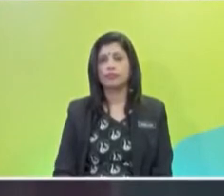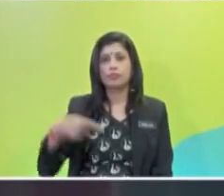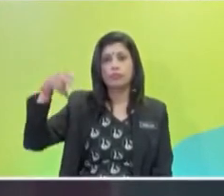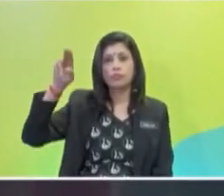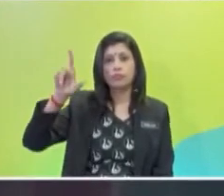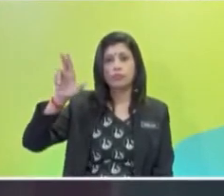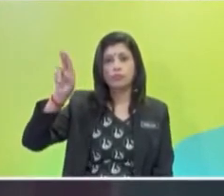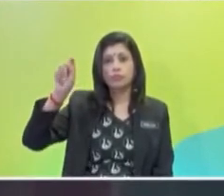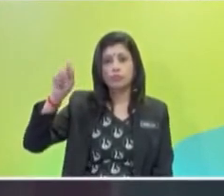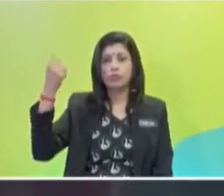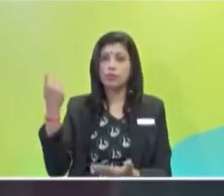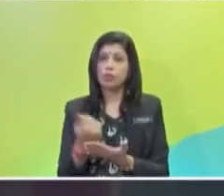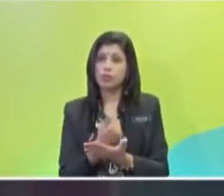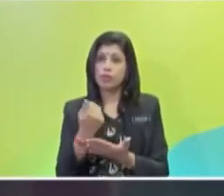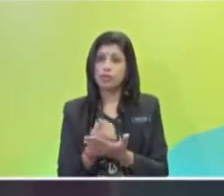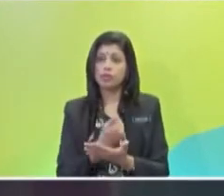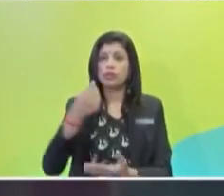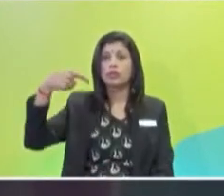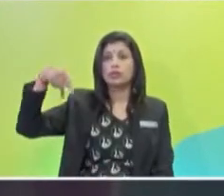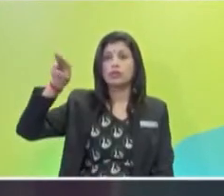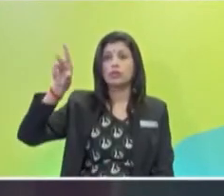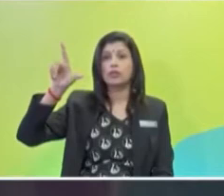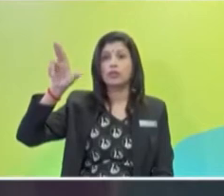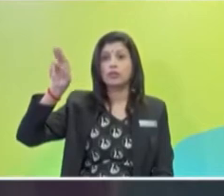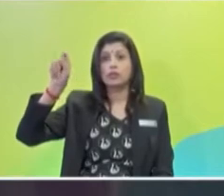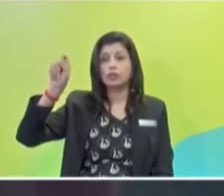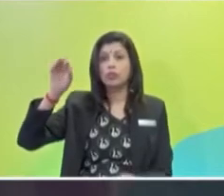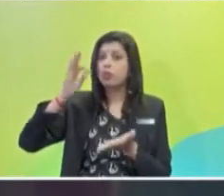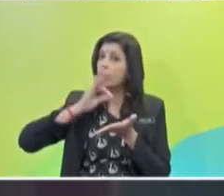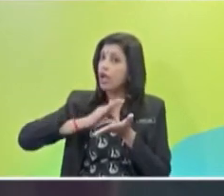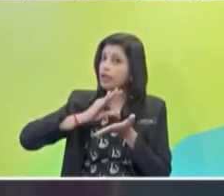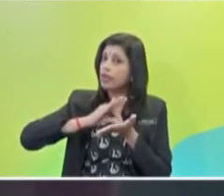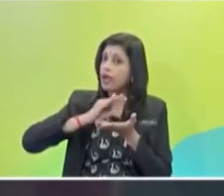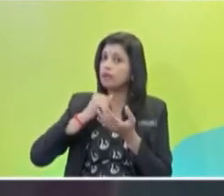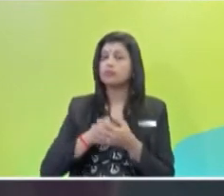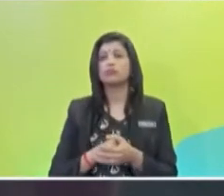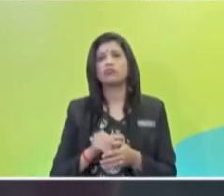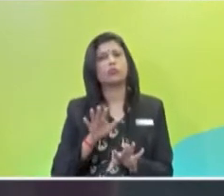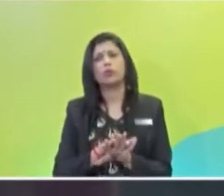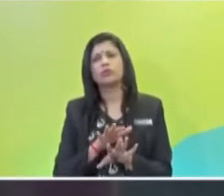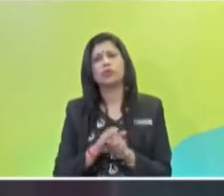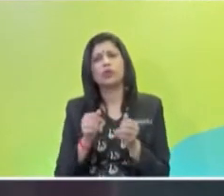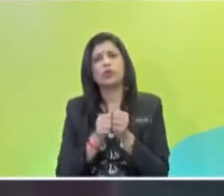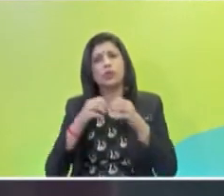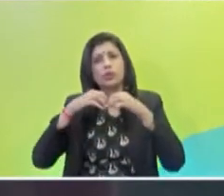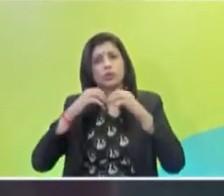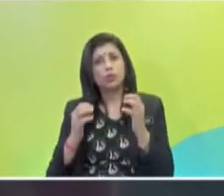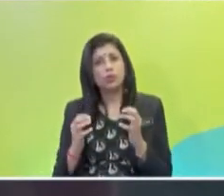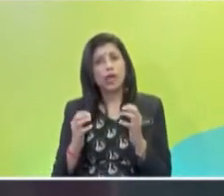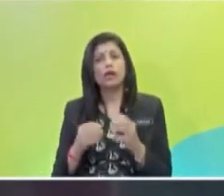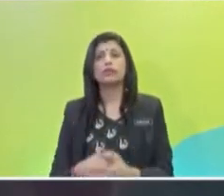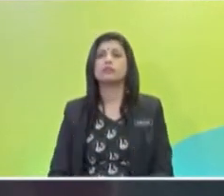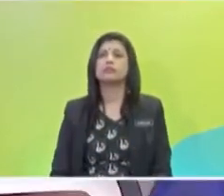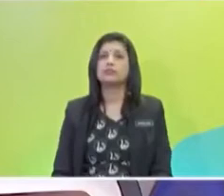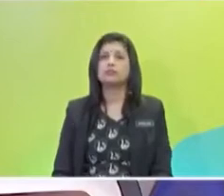pulut ayam, apa lagi? Macam-macam. Cendol pulut. Saya makan pulut dengan durian. Pulut durian